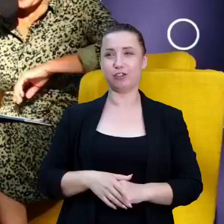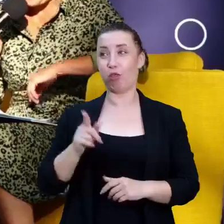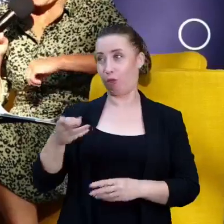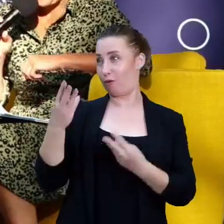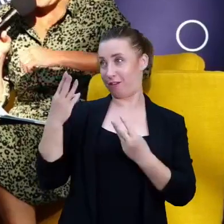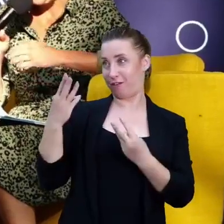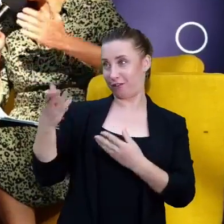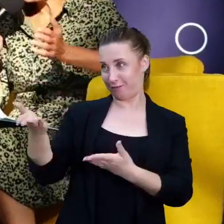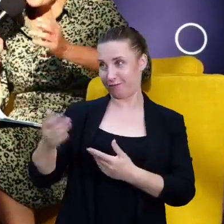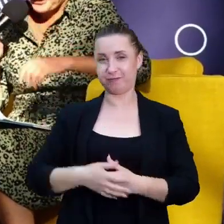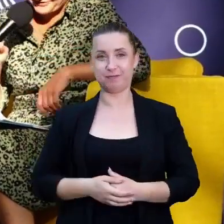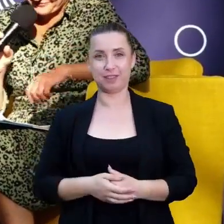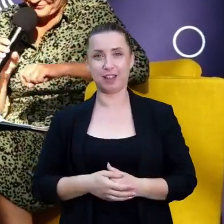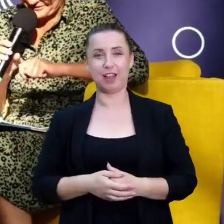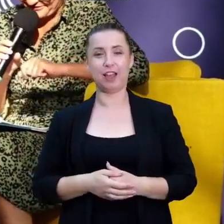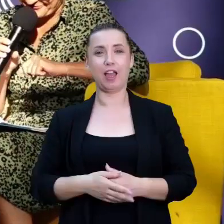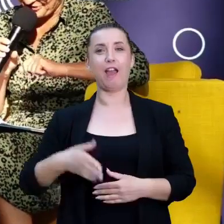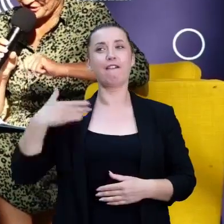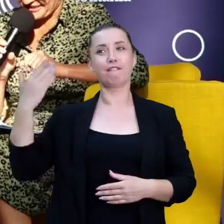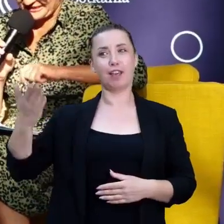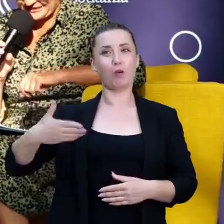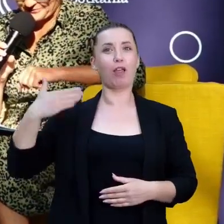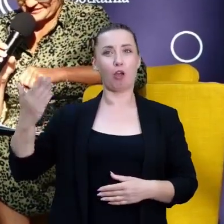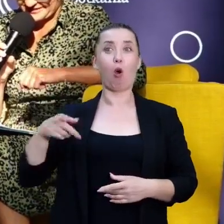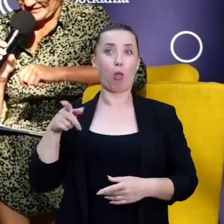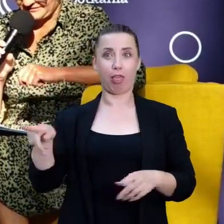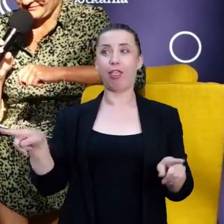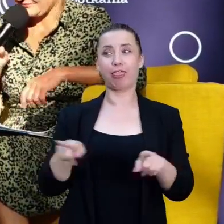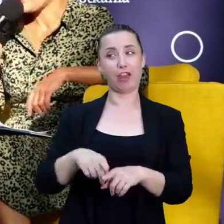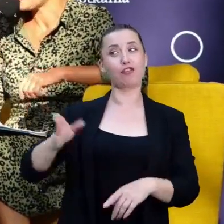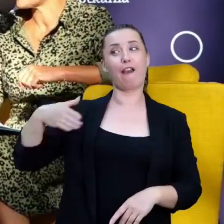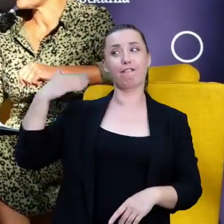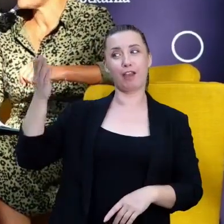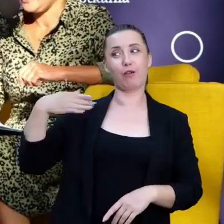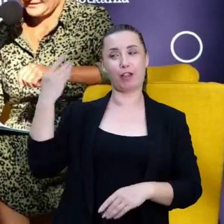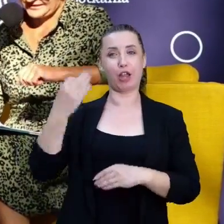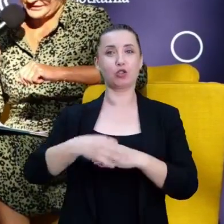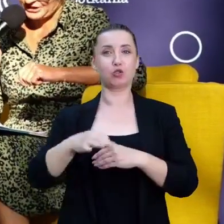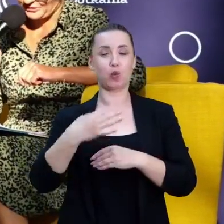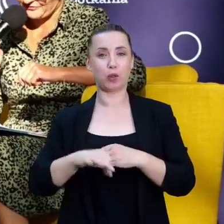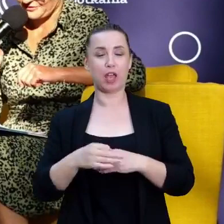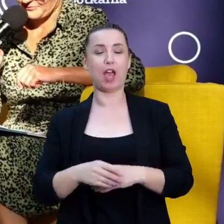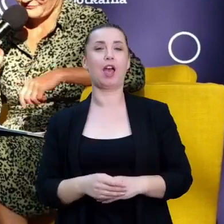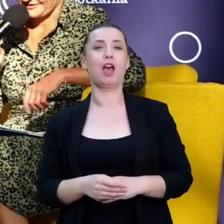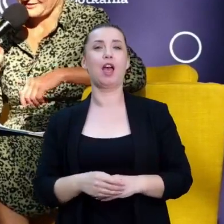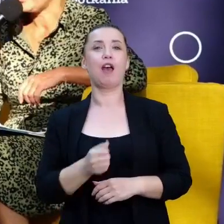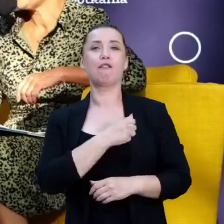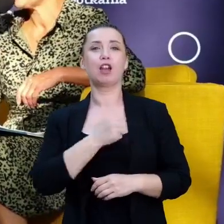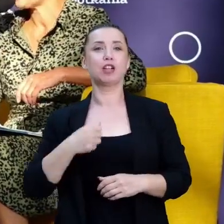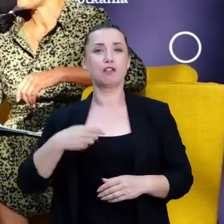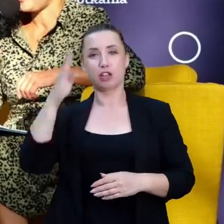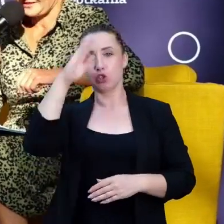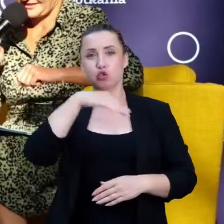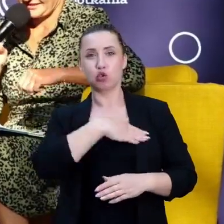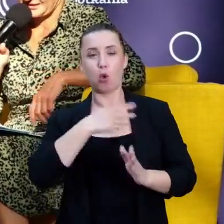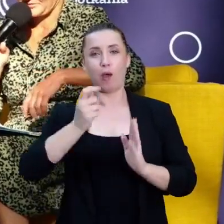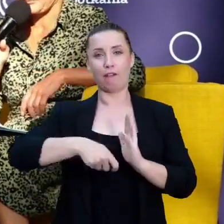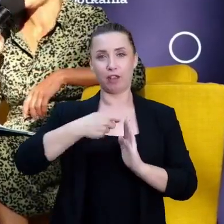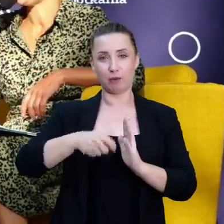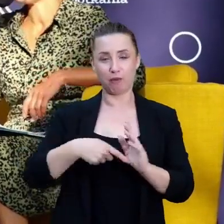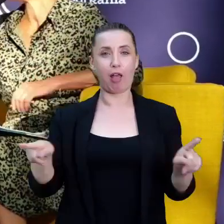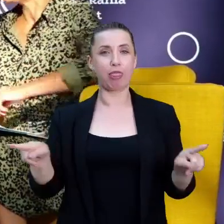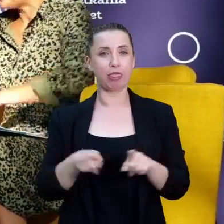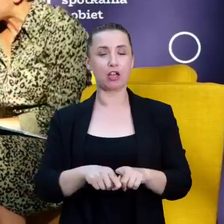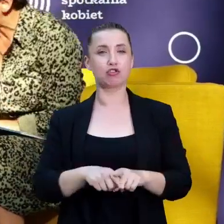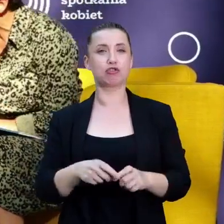jest najważniejsze. I oczywiście wykładowczyni akademicka i Warszawskiej Szkoły Filmowej i Krakowskiej